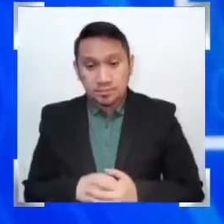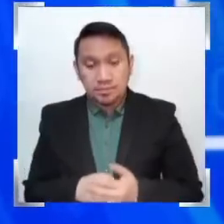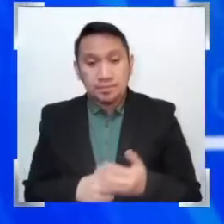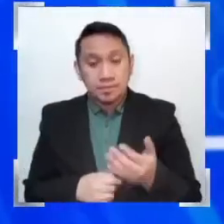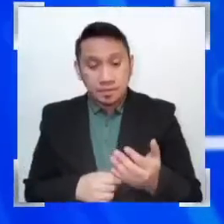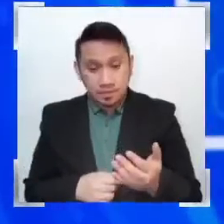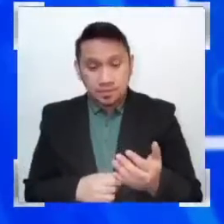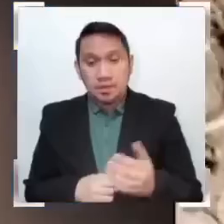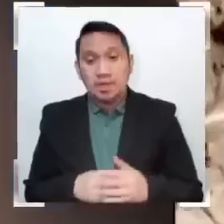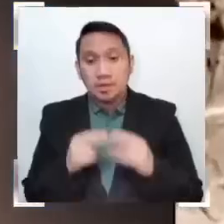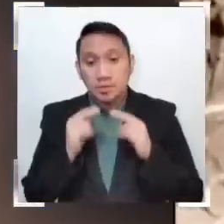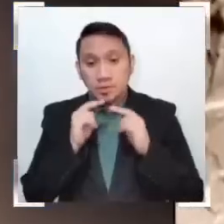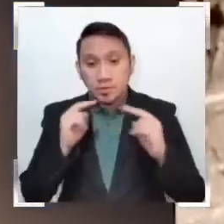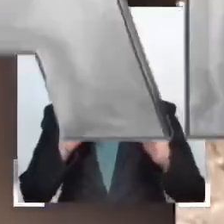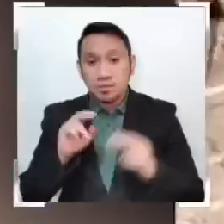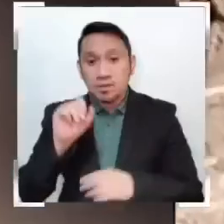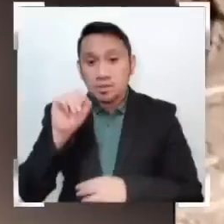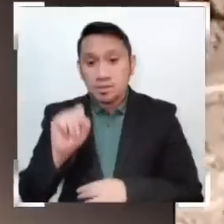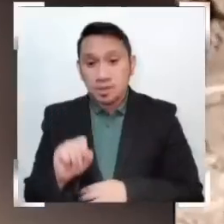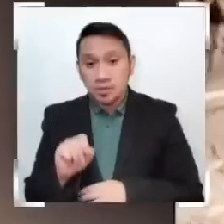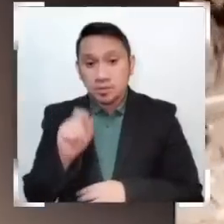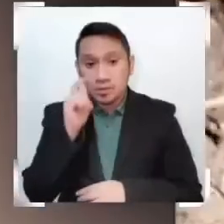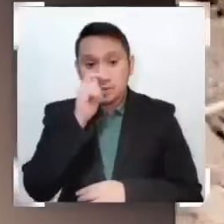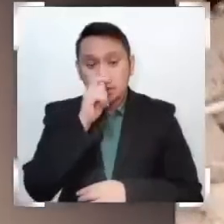Southern Tagalog.